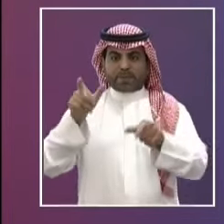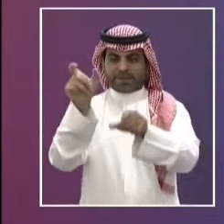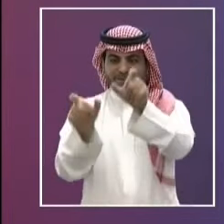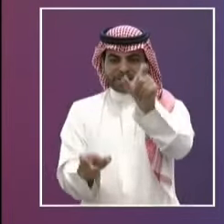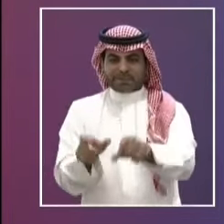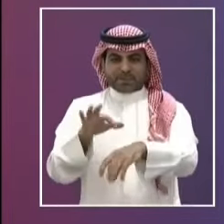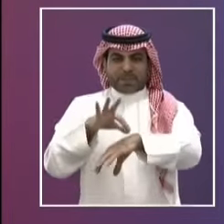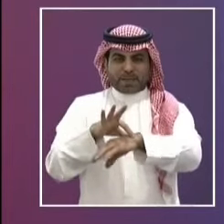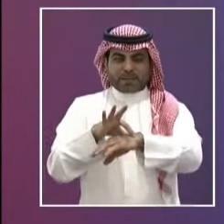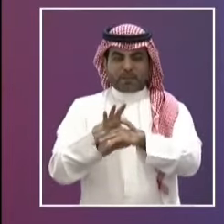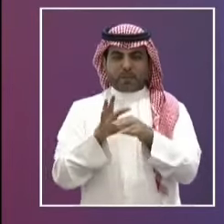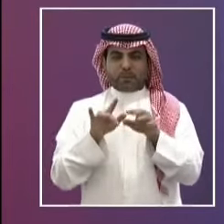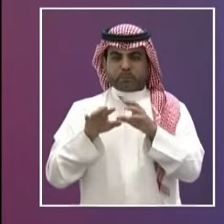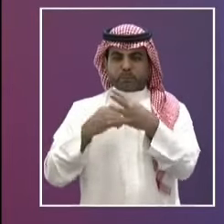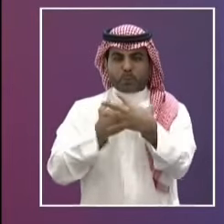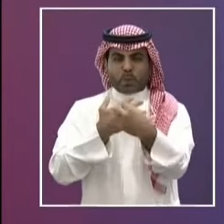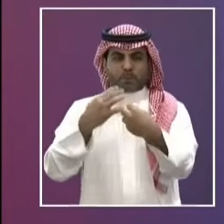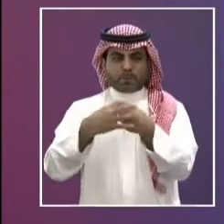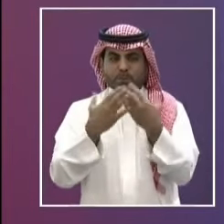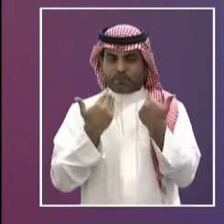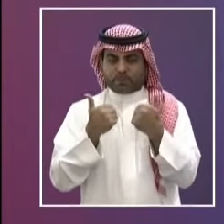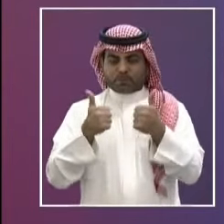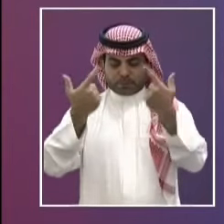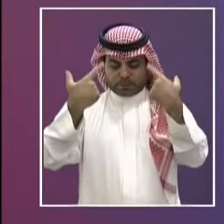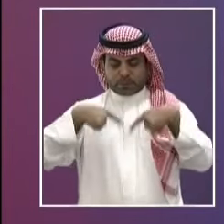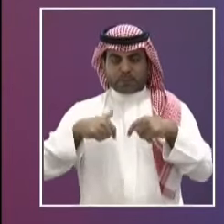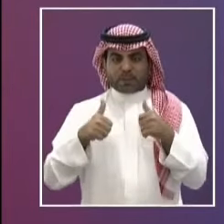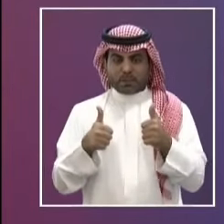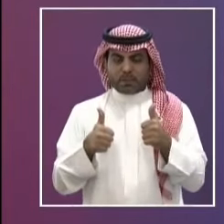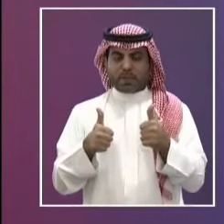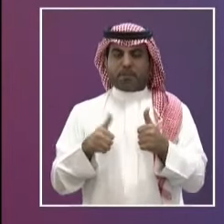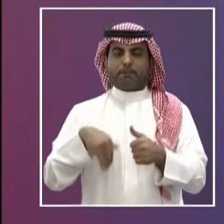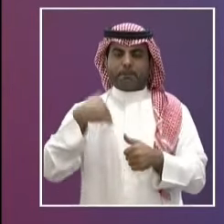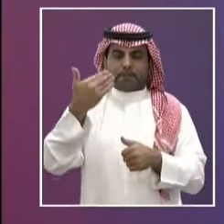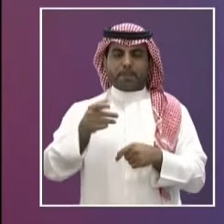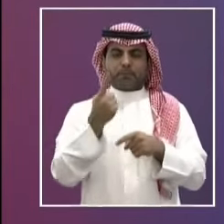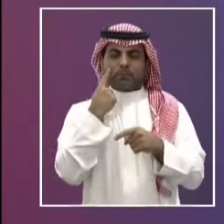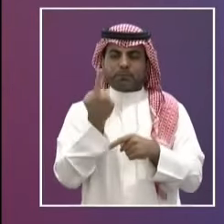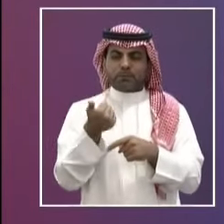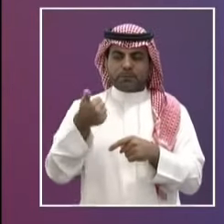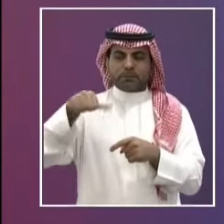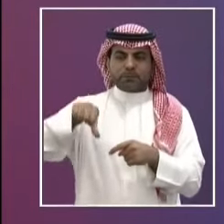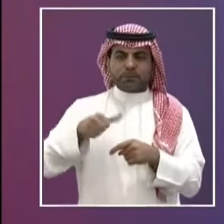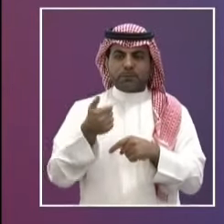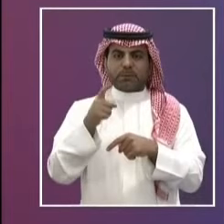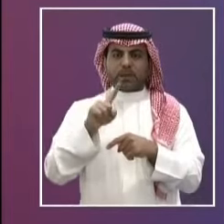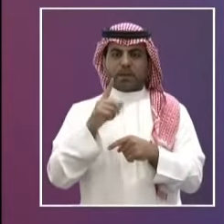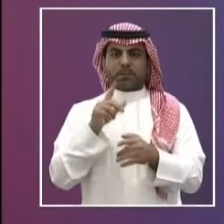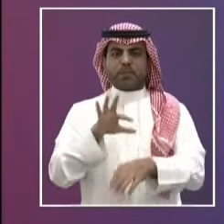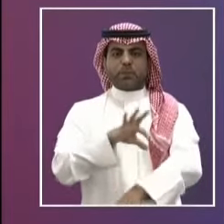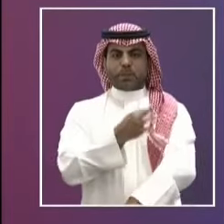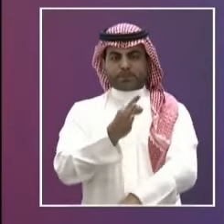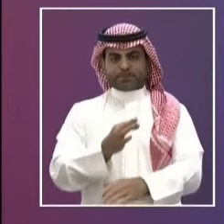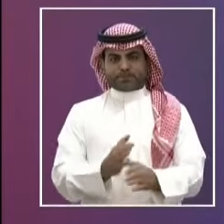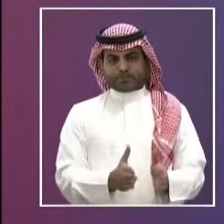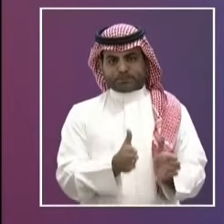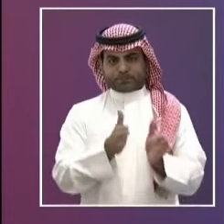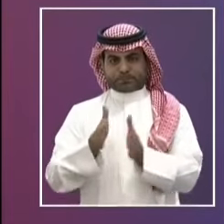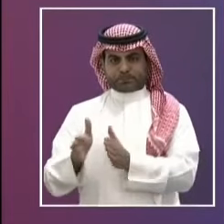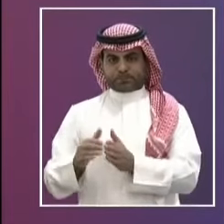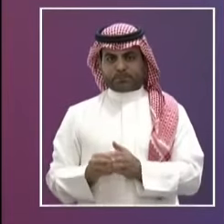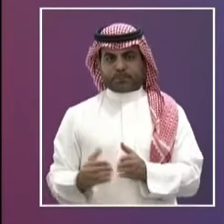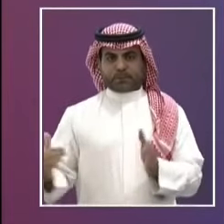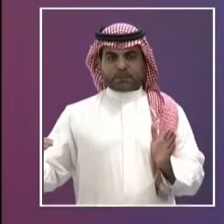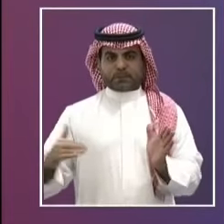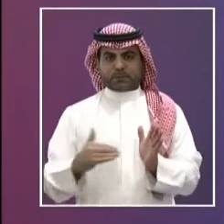أو تحديدها على حسب الحالة الصحية وحسب ما يزودون به زملاء في وزارة الصحة إن شاء الله.